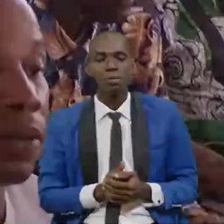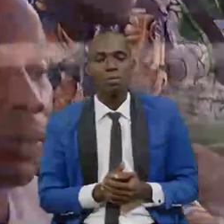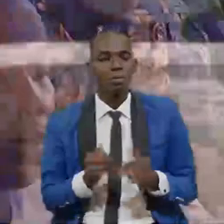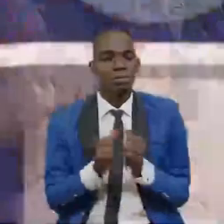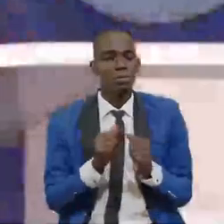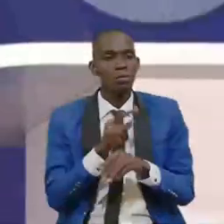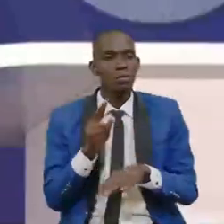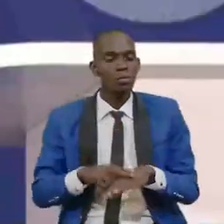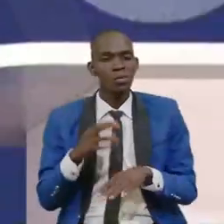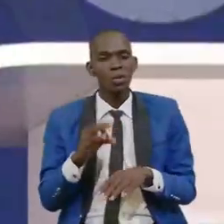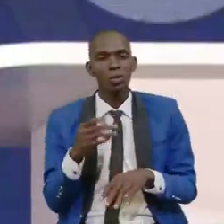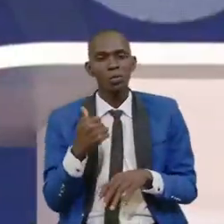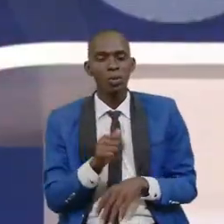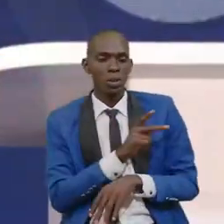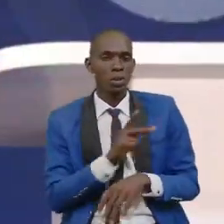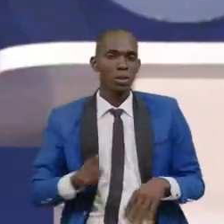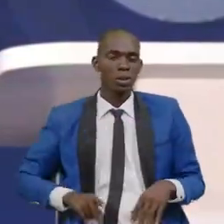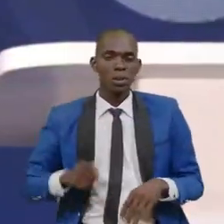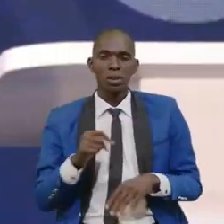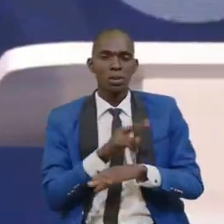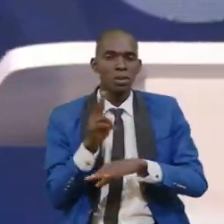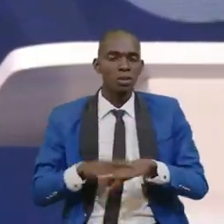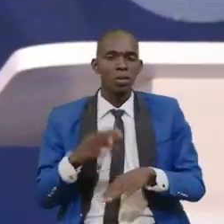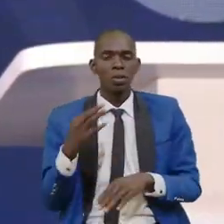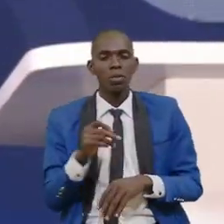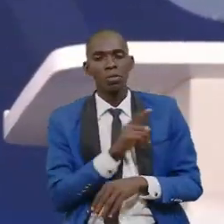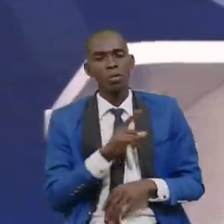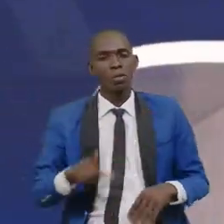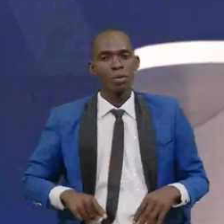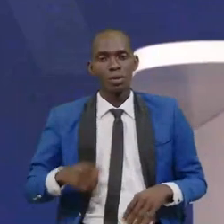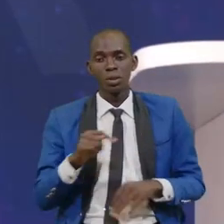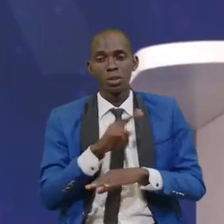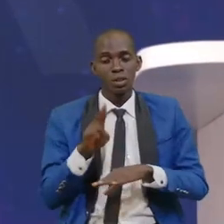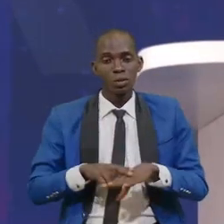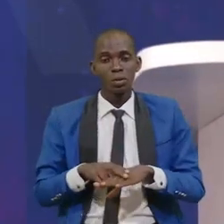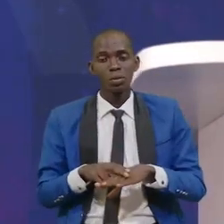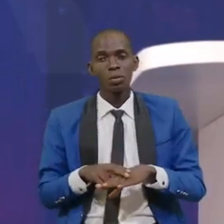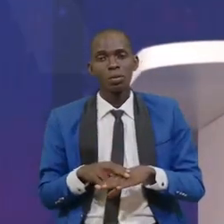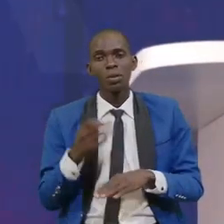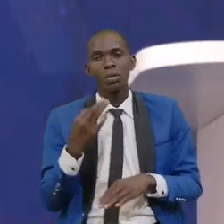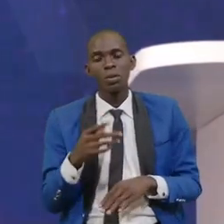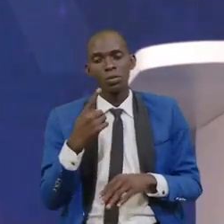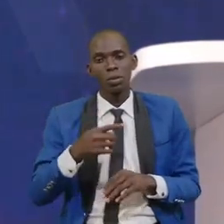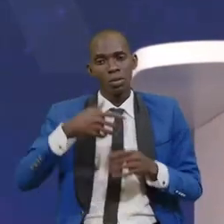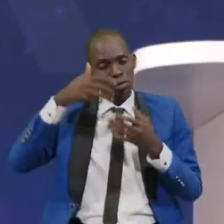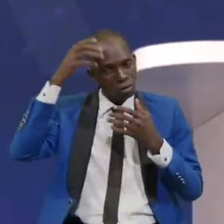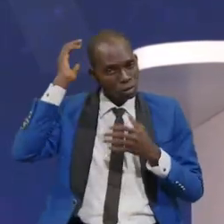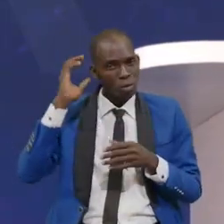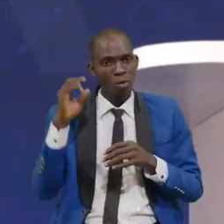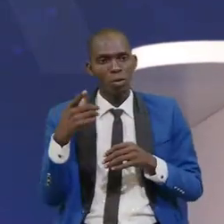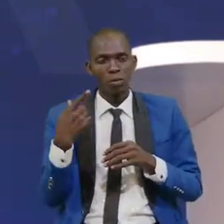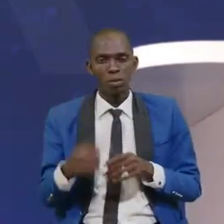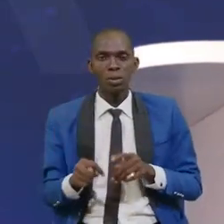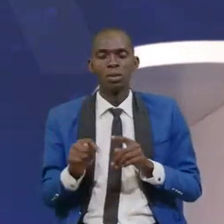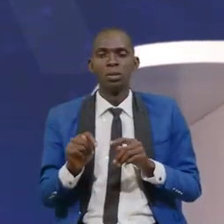Mais la nature du roi, la nature du Seigneur et la nature du lion, la tribu de